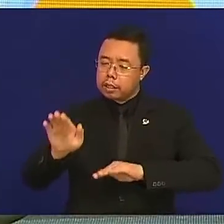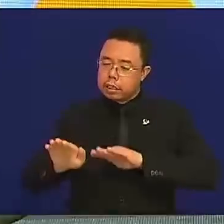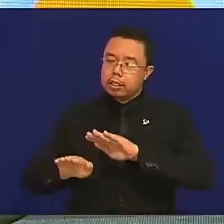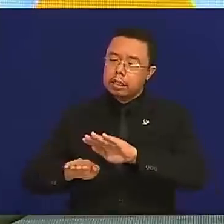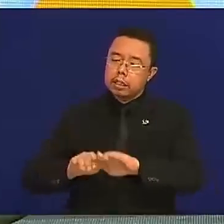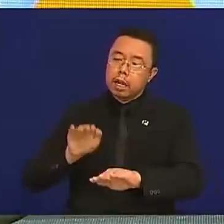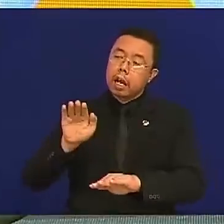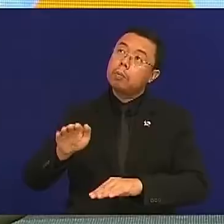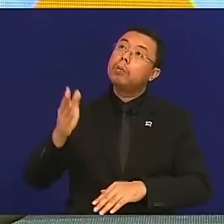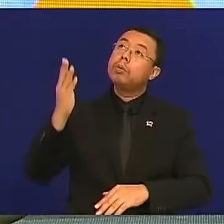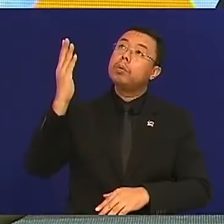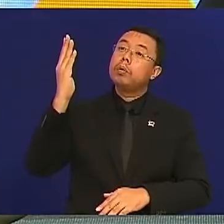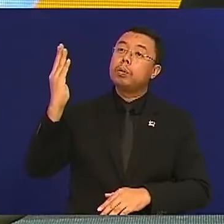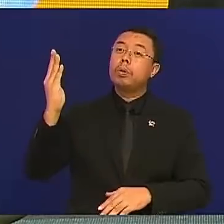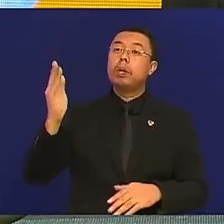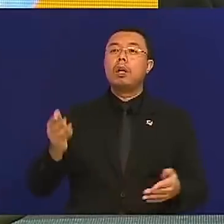mengikut jejakmu,